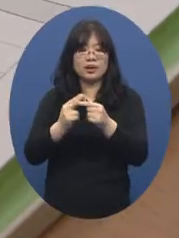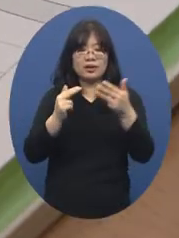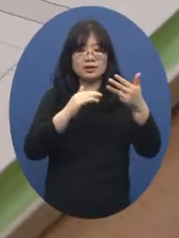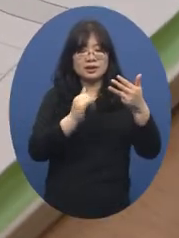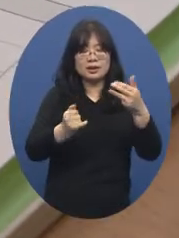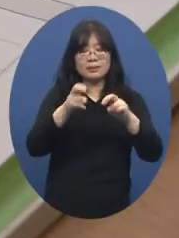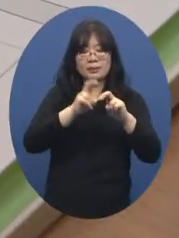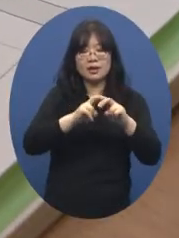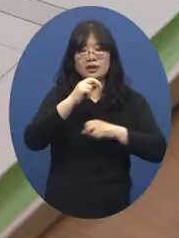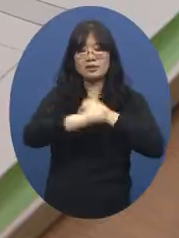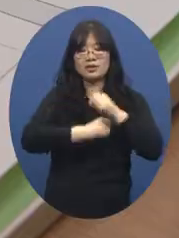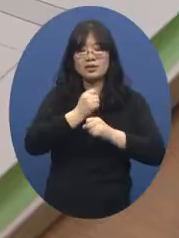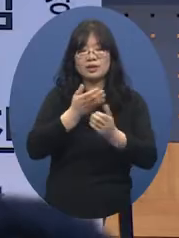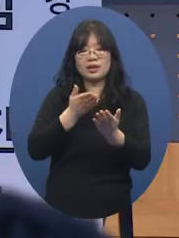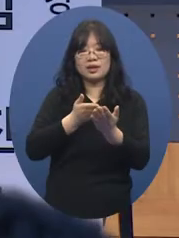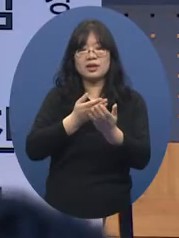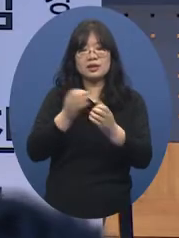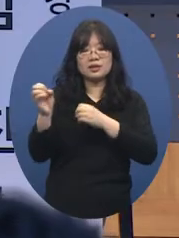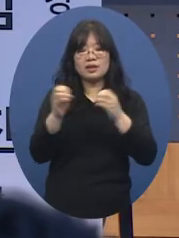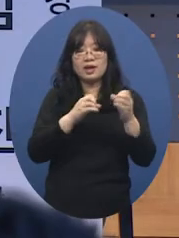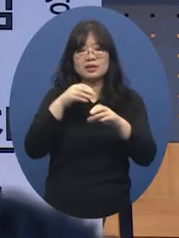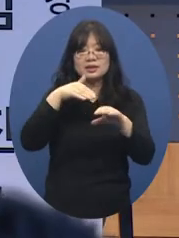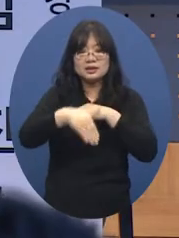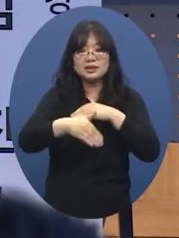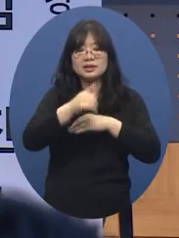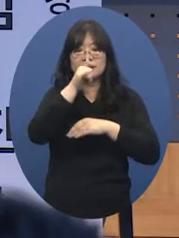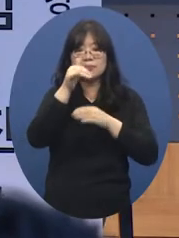패널이 자유롭게 얘기하는 방식으로 진행됐습니다.